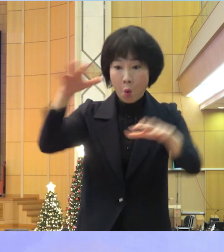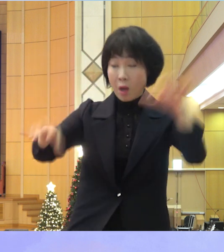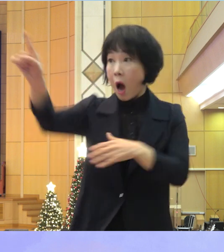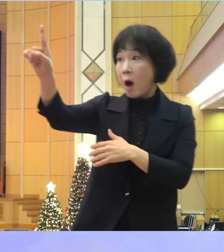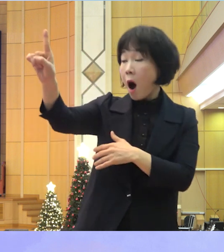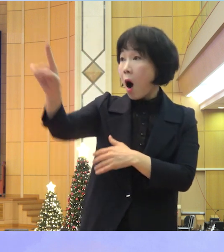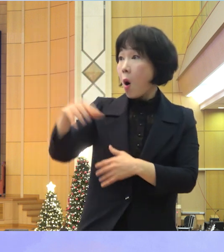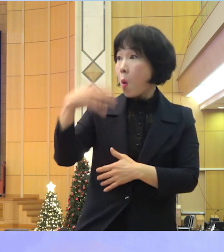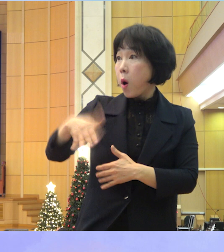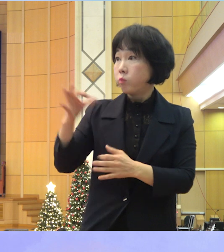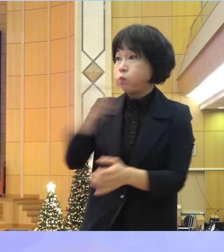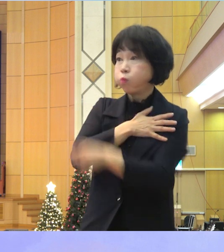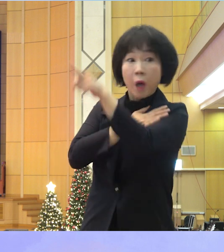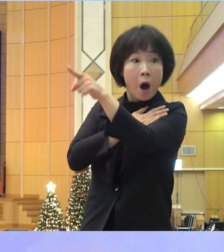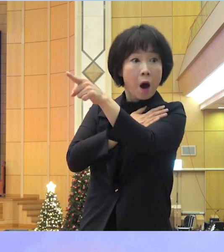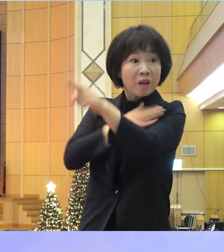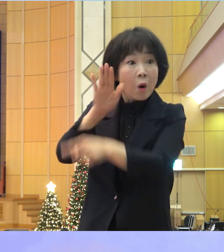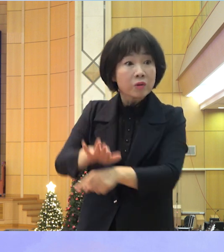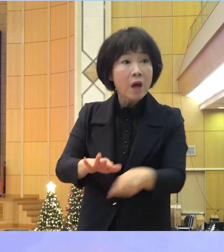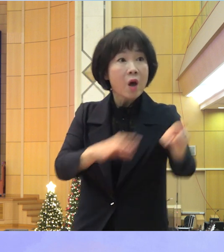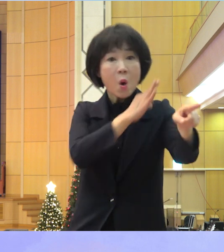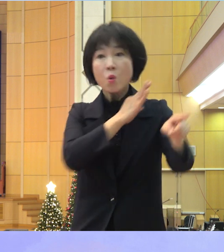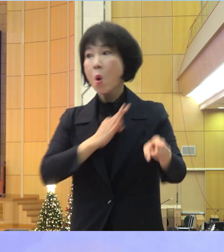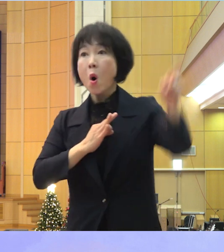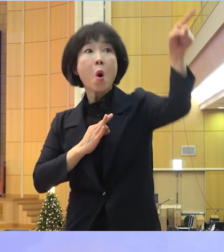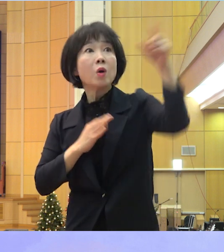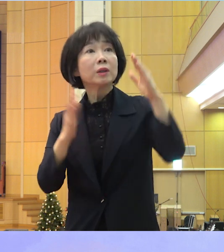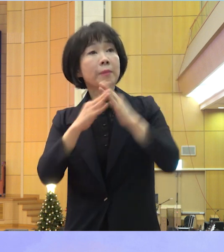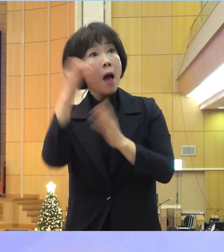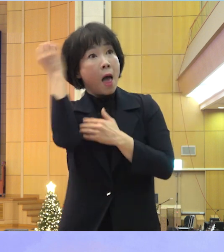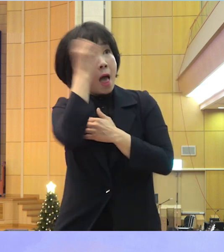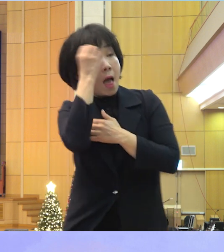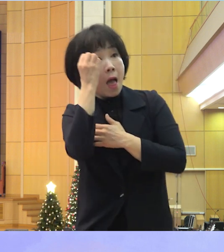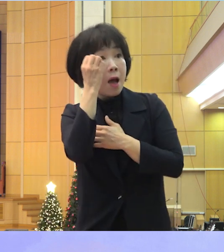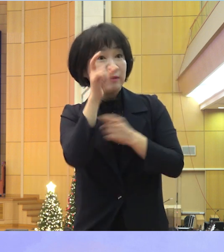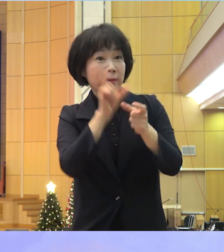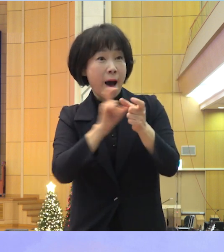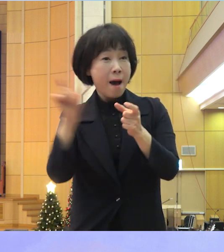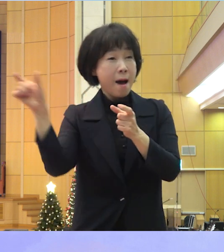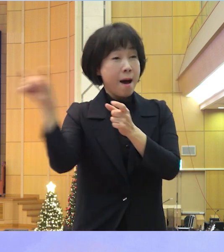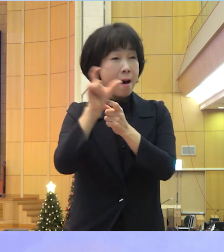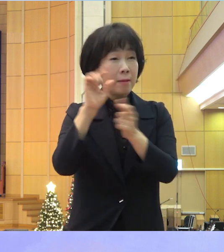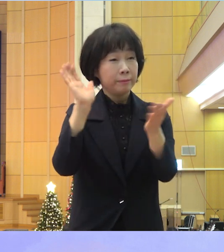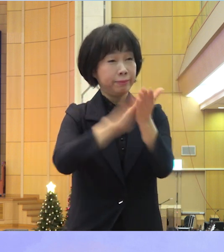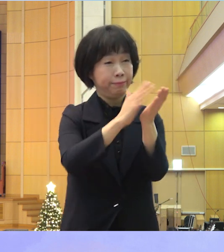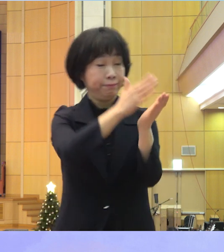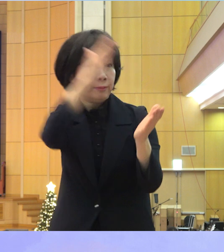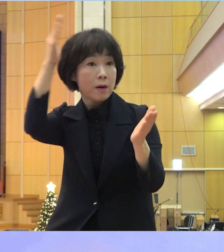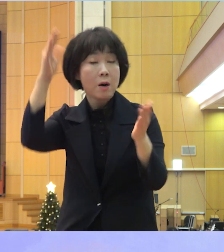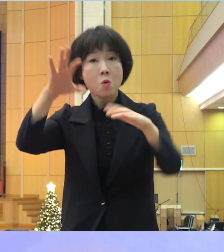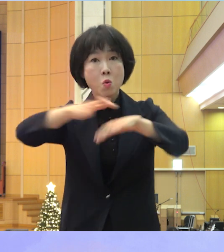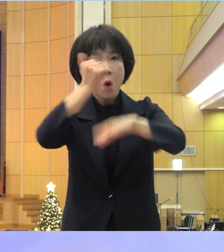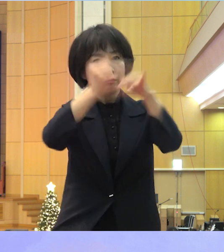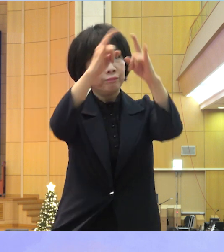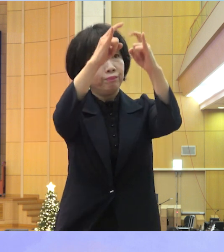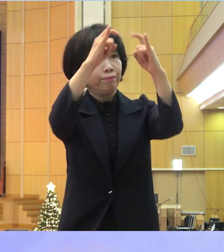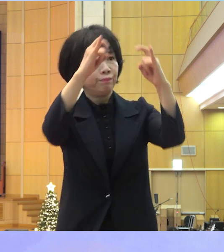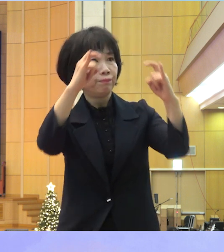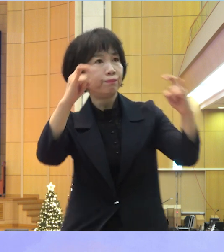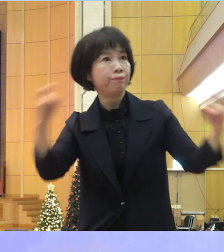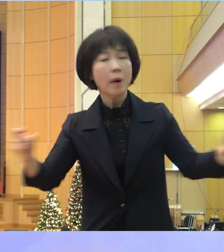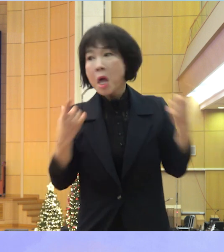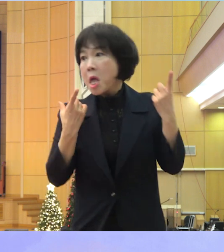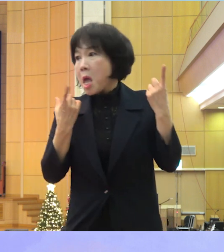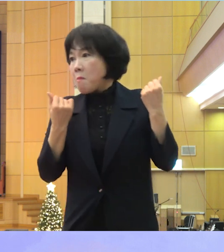할게요. 그런데 욥이라는 사람의 기와집은 기와집이라고도 하지만 궁궐 같은 집입니다.